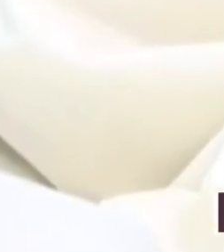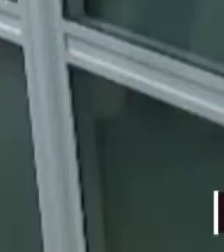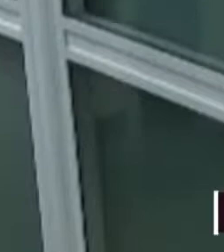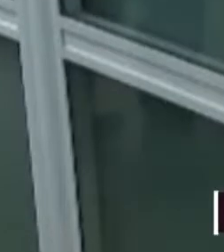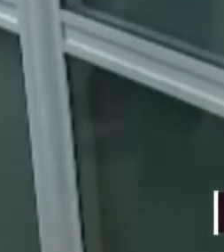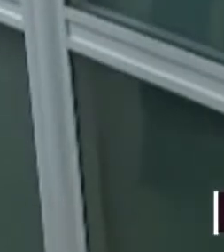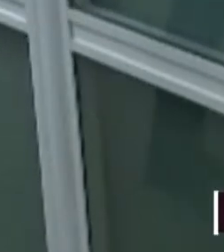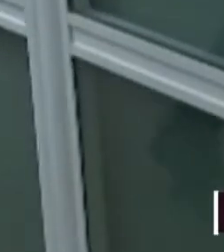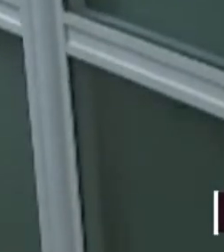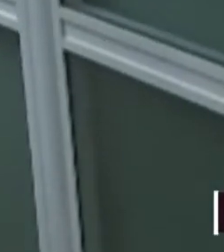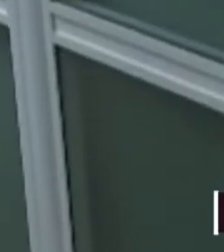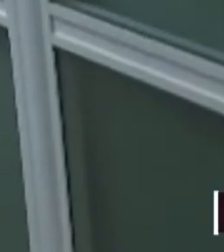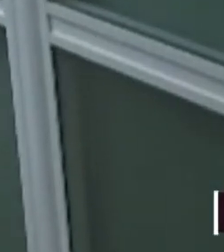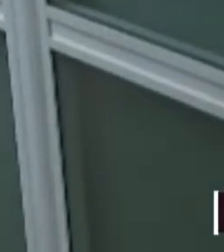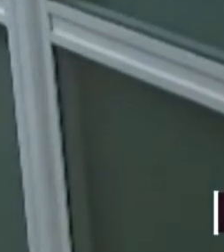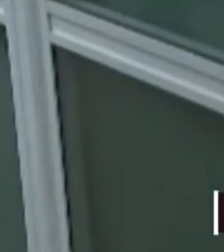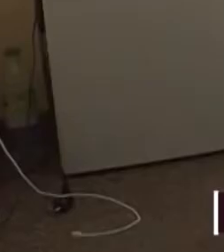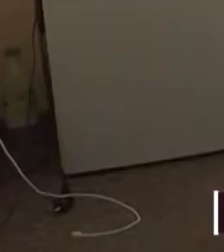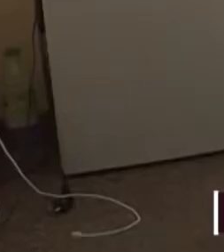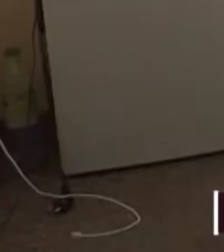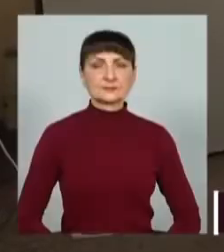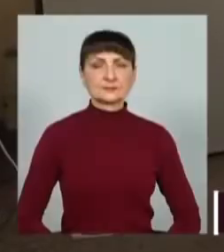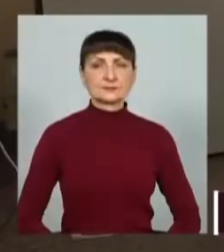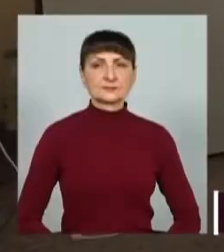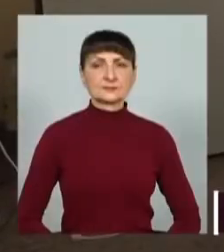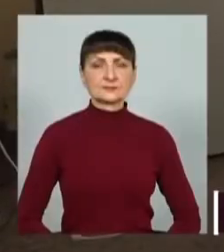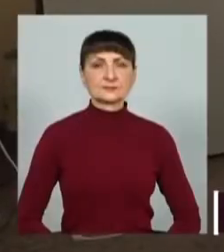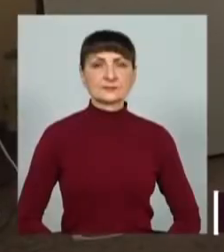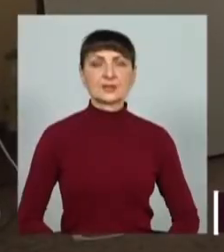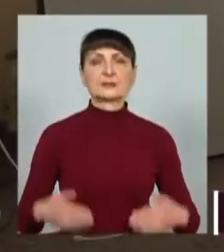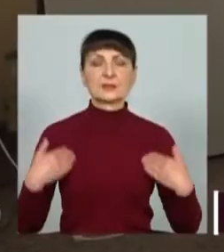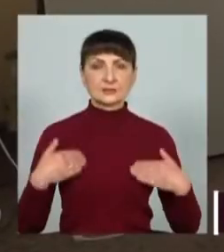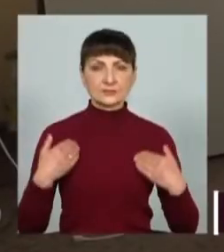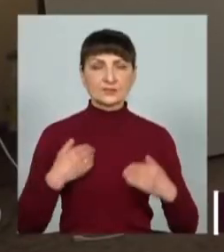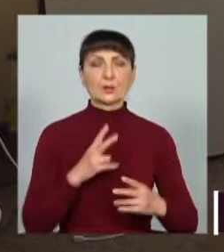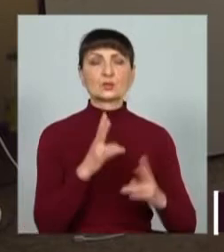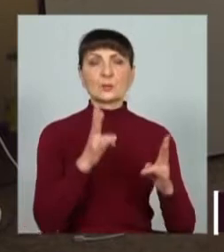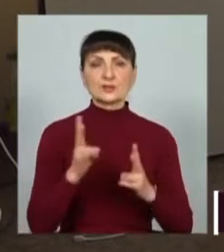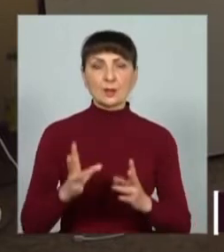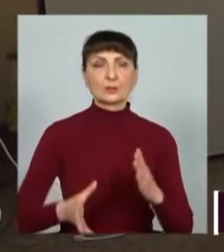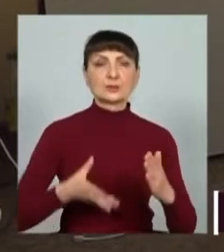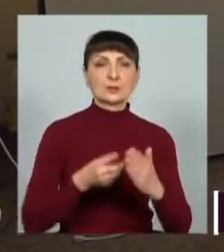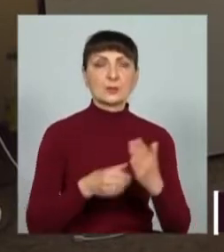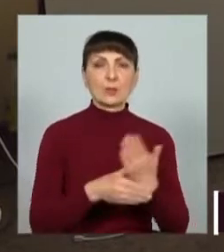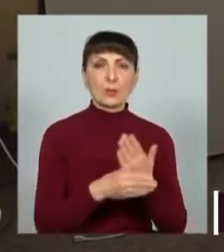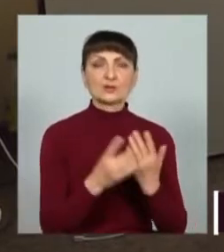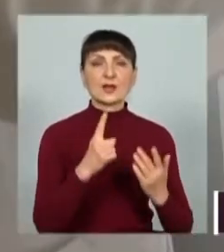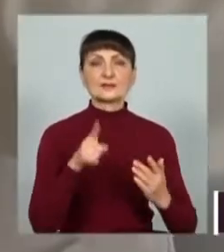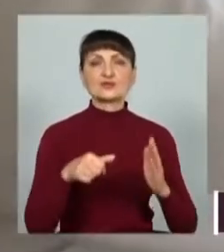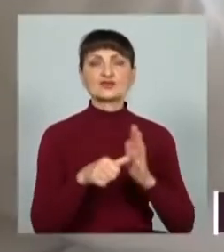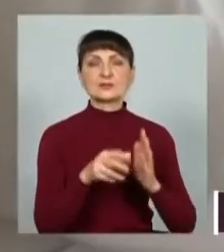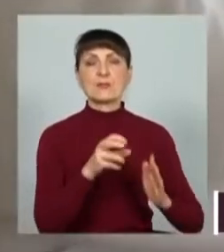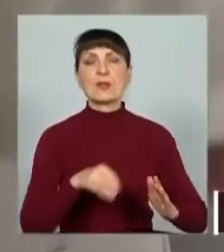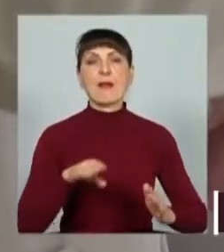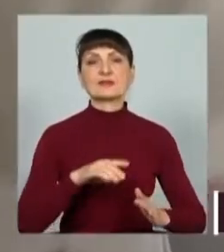всем задействованным в период ЧП сотрудникам экстренных служб будет оказана материальная помощь на общую сумму 1,6